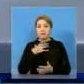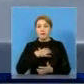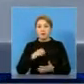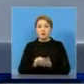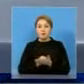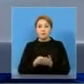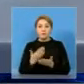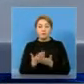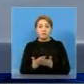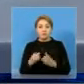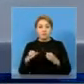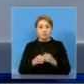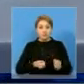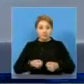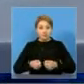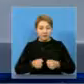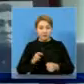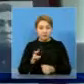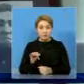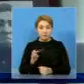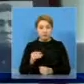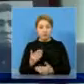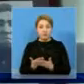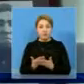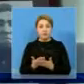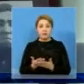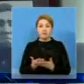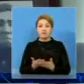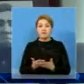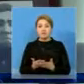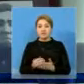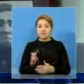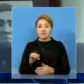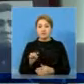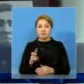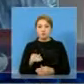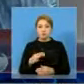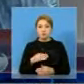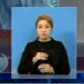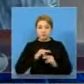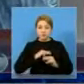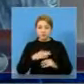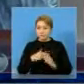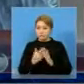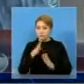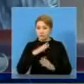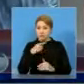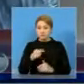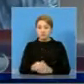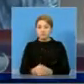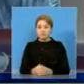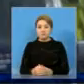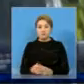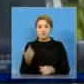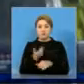бүркіт іздестіру тобының командирі болған Дмитрий Жук, шаңбасқан мұрағатты ақтарған Глеб Чугуновтың еңбегі зор, дейді жиналғандар.